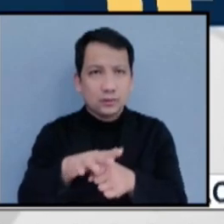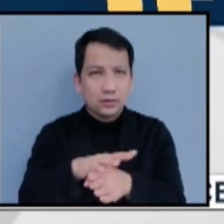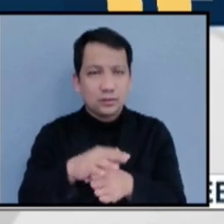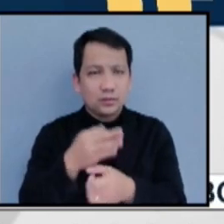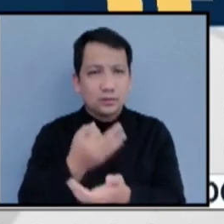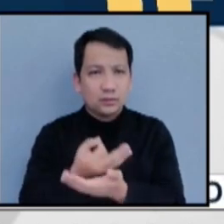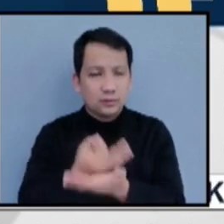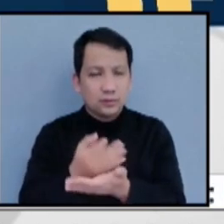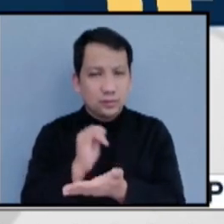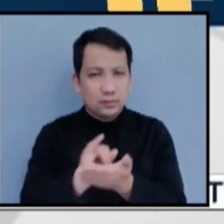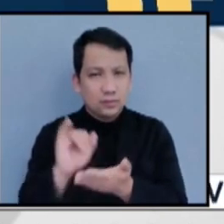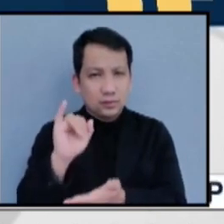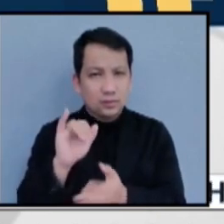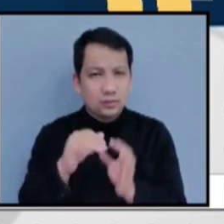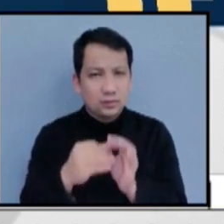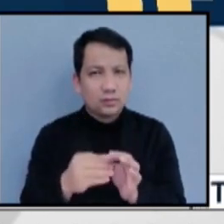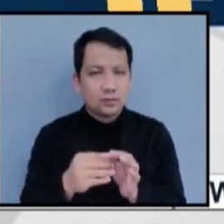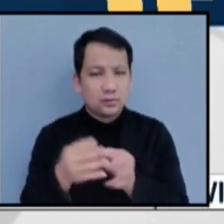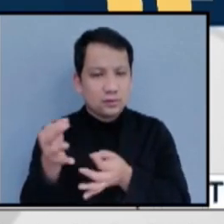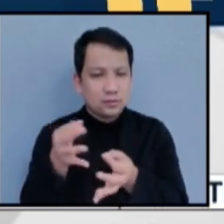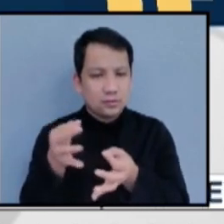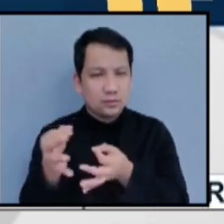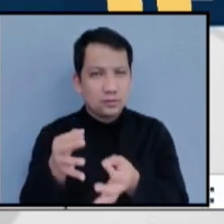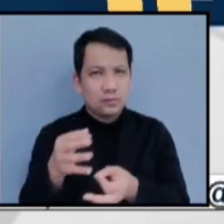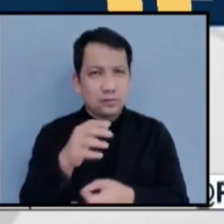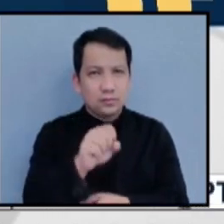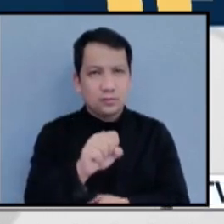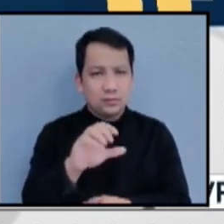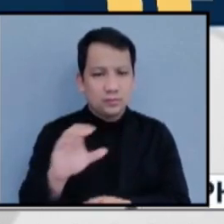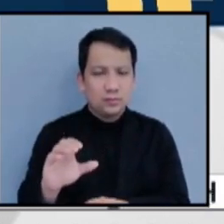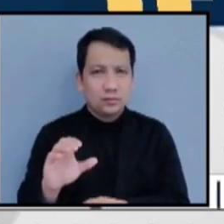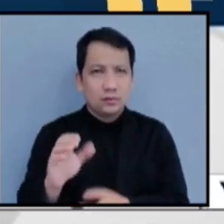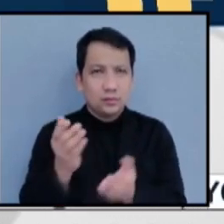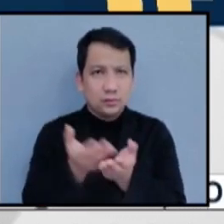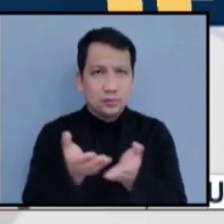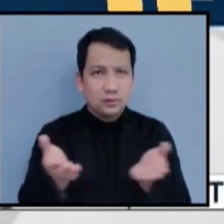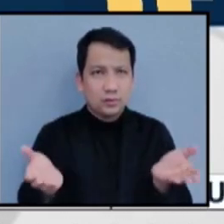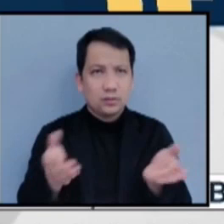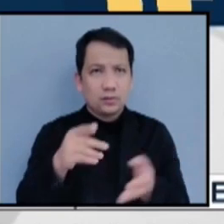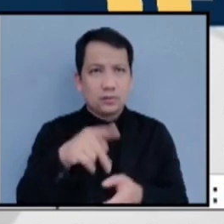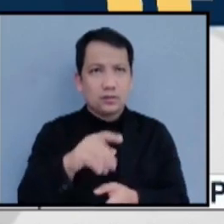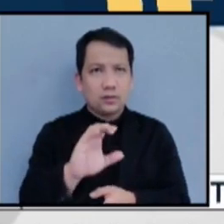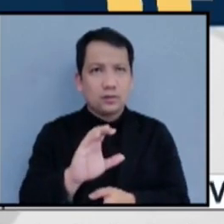desisyon, ipinaliwanag ng SC na naglatag ang PCGG